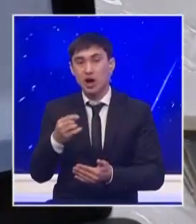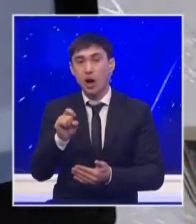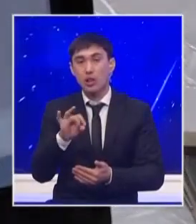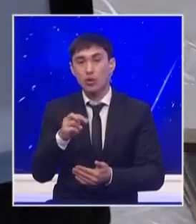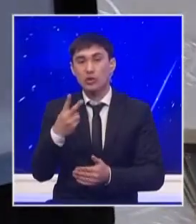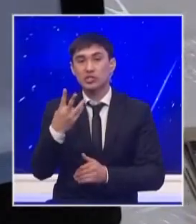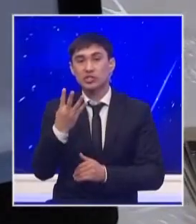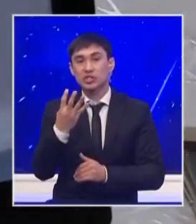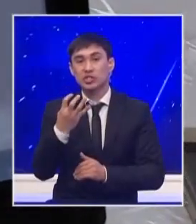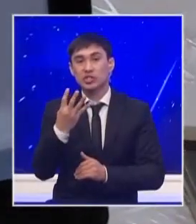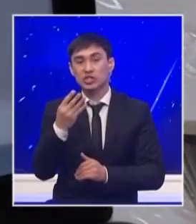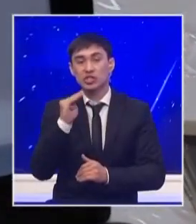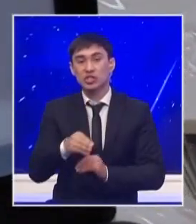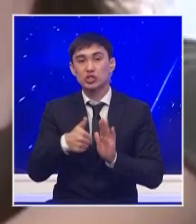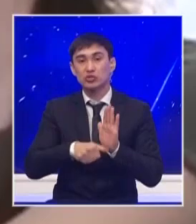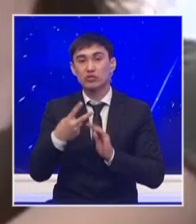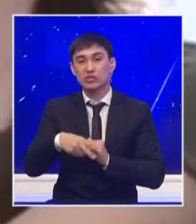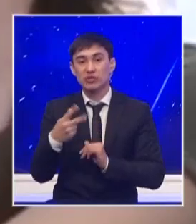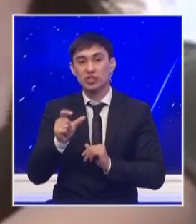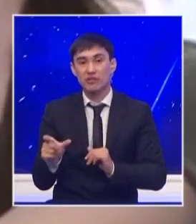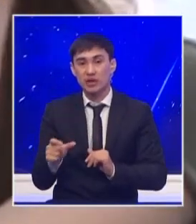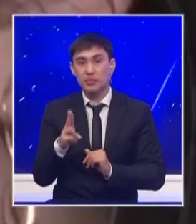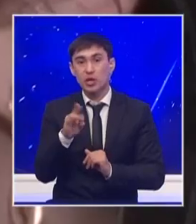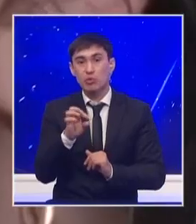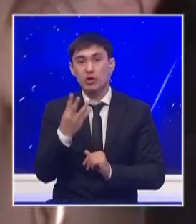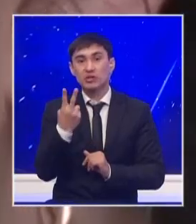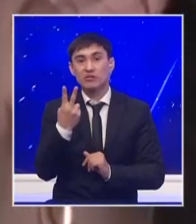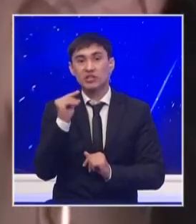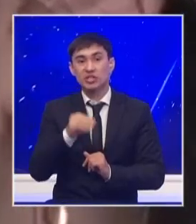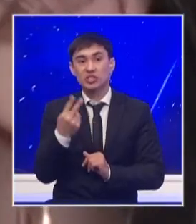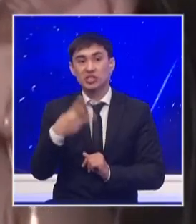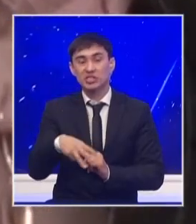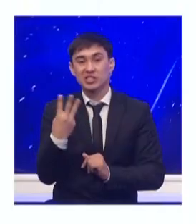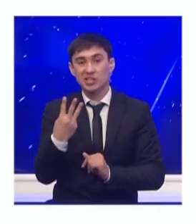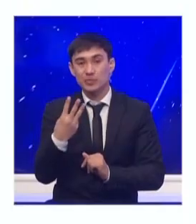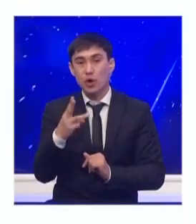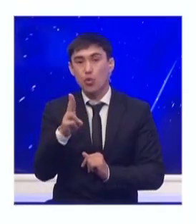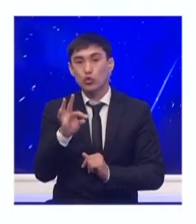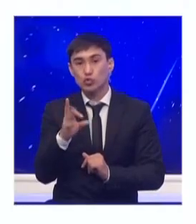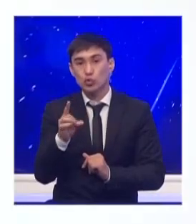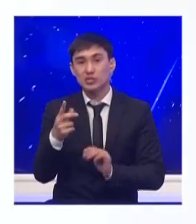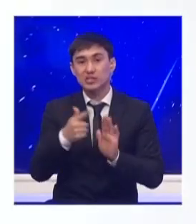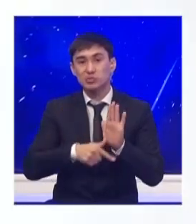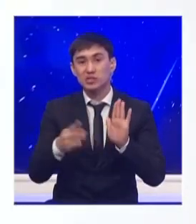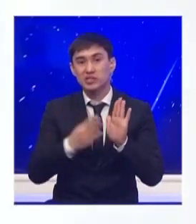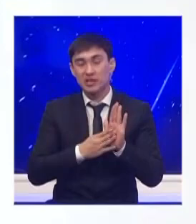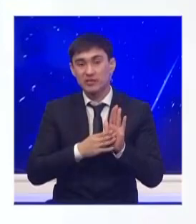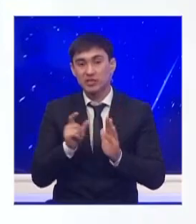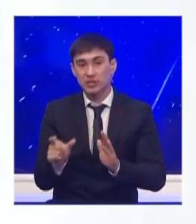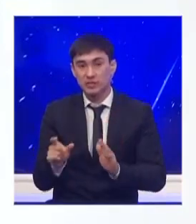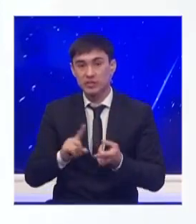волоконском районе 4622 человека в кебулакском 2033 в как сурском районе 79